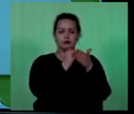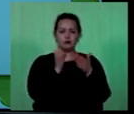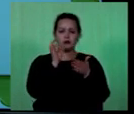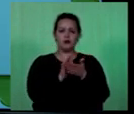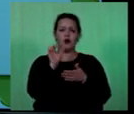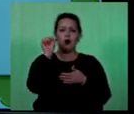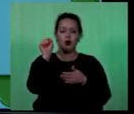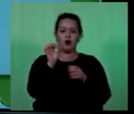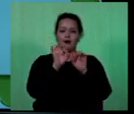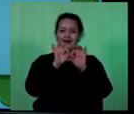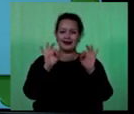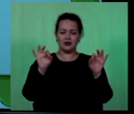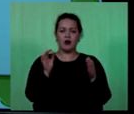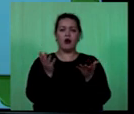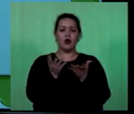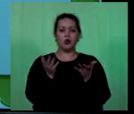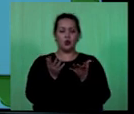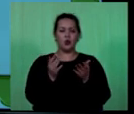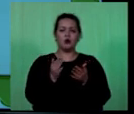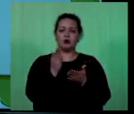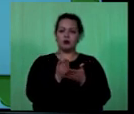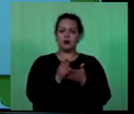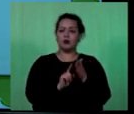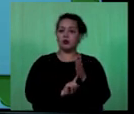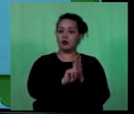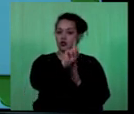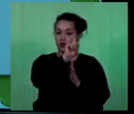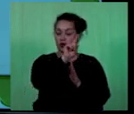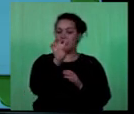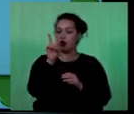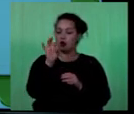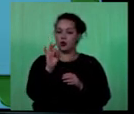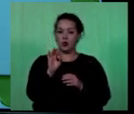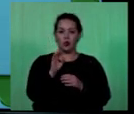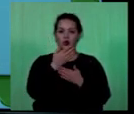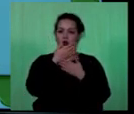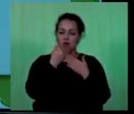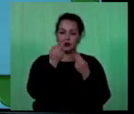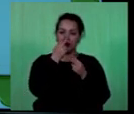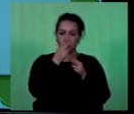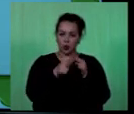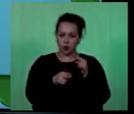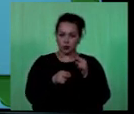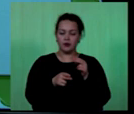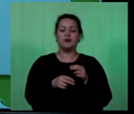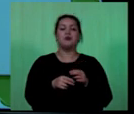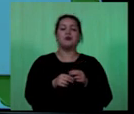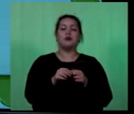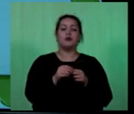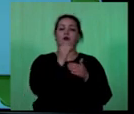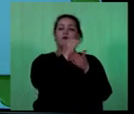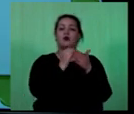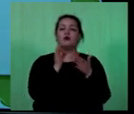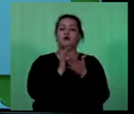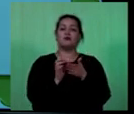а линия которая имеет начало но не имеет конца вариант ответа b